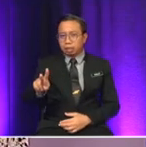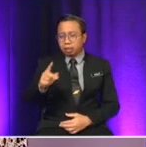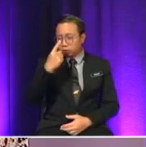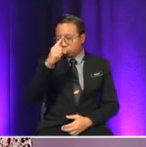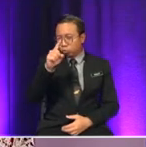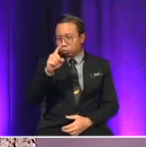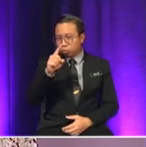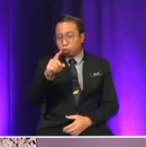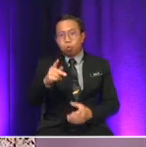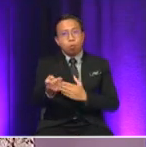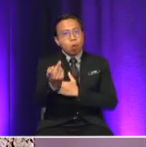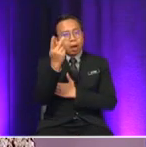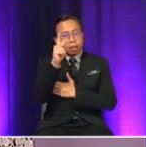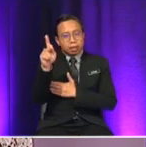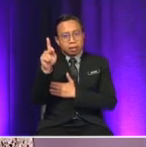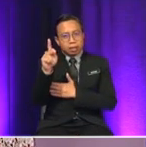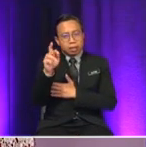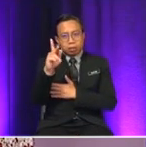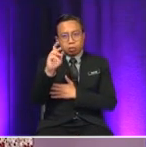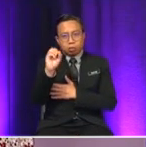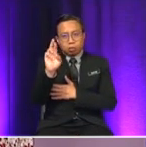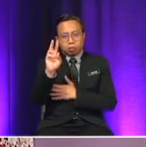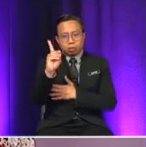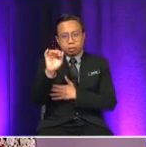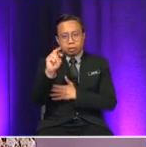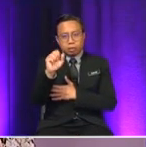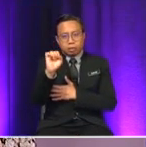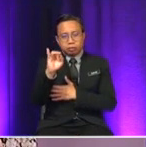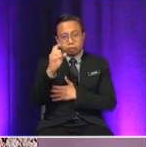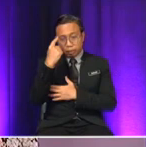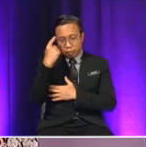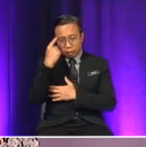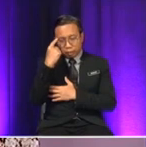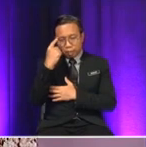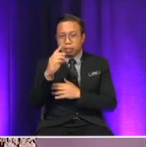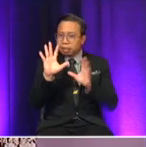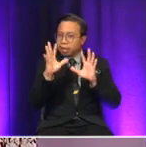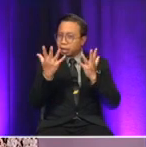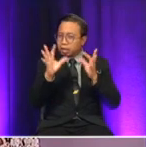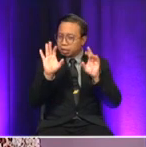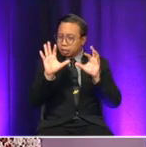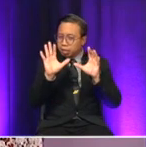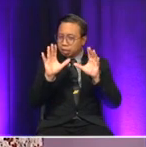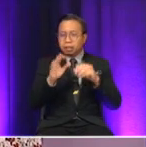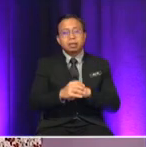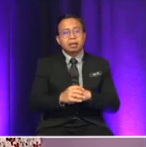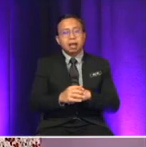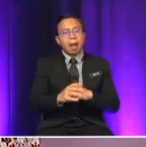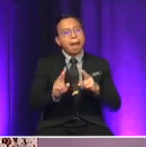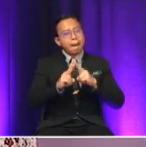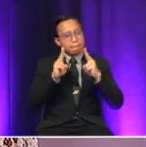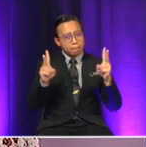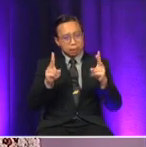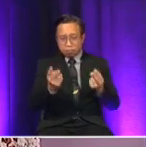untuk menguatkan koordinasi mata, tangan dan juga jari jemari kanak-kanak itu, yang mana